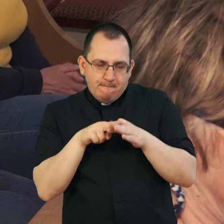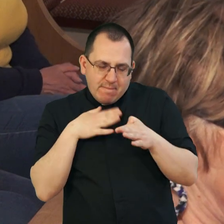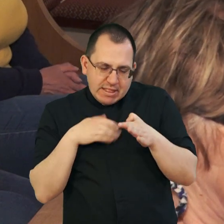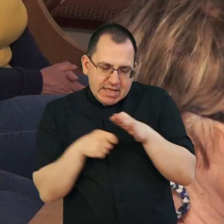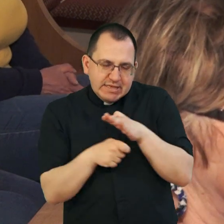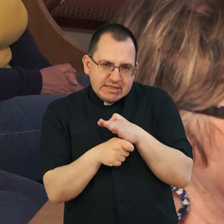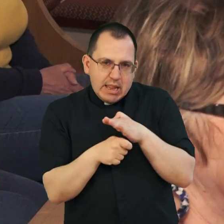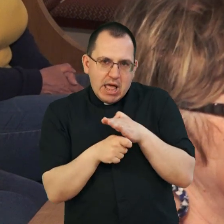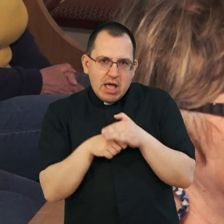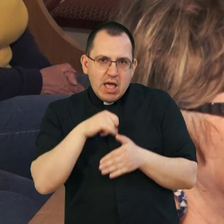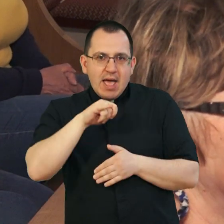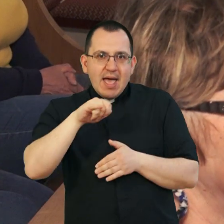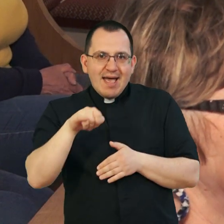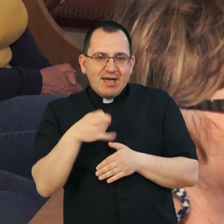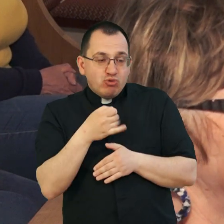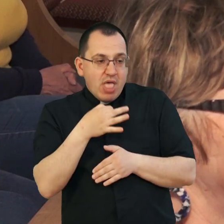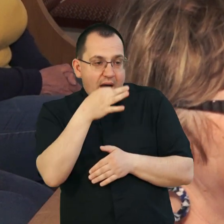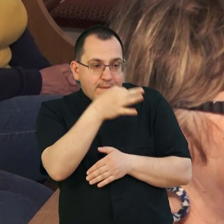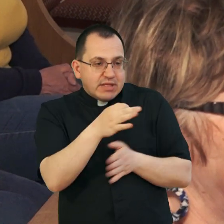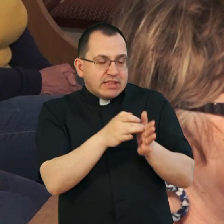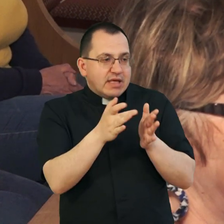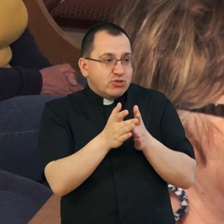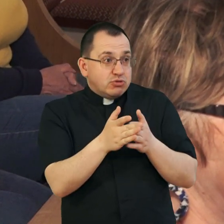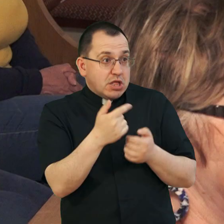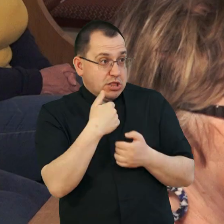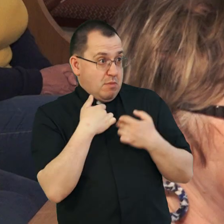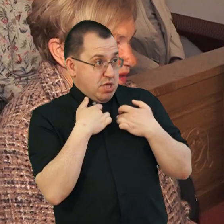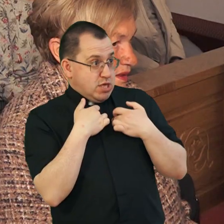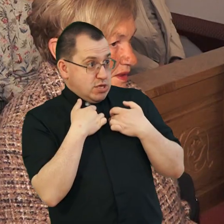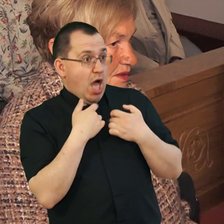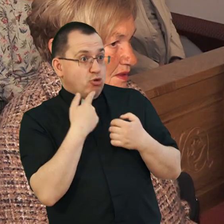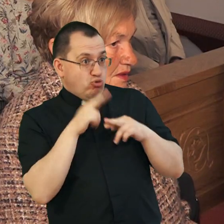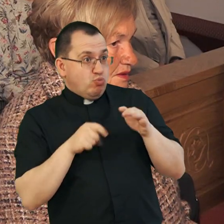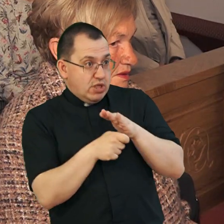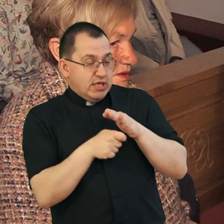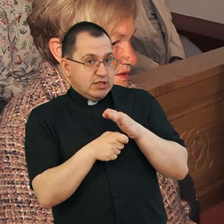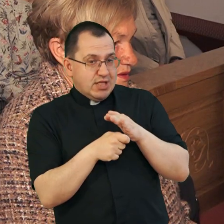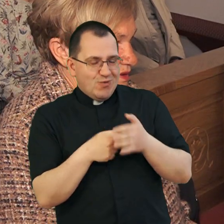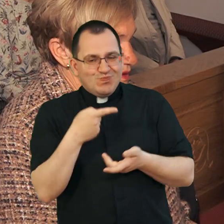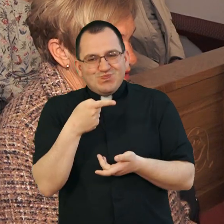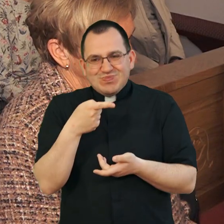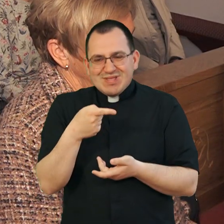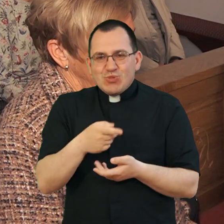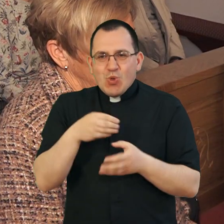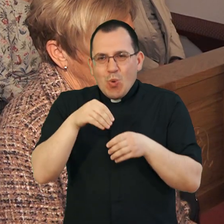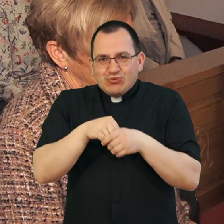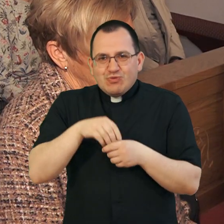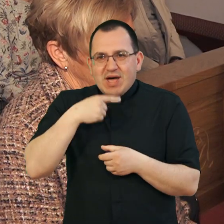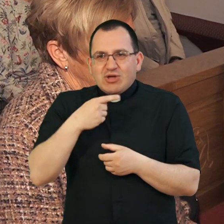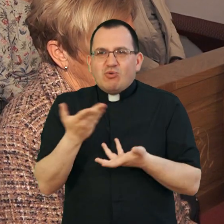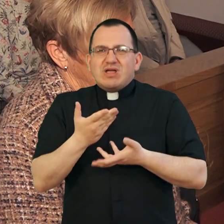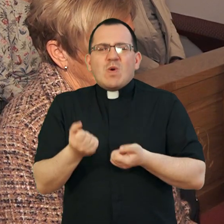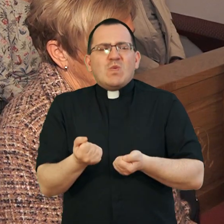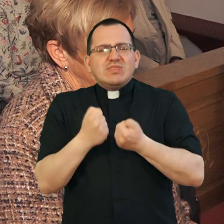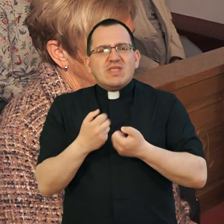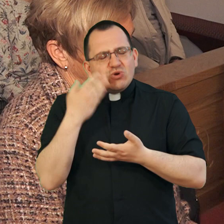apostol Juda i njegovo pitanje Isusu, da nisam ja učitelju, govori nam kako je teško priznati vlastiti